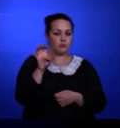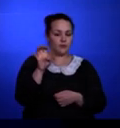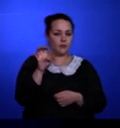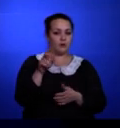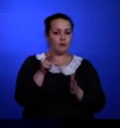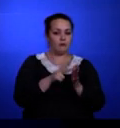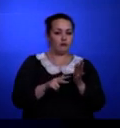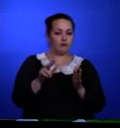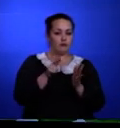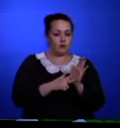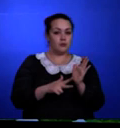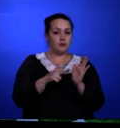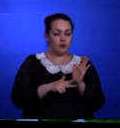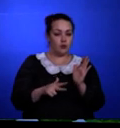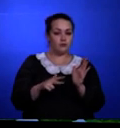1488